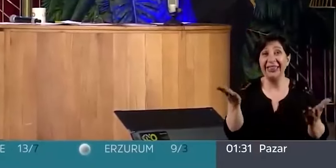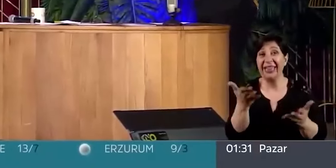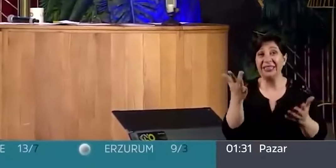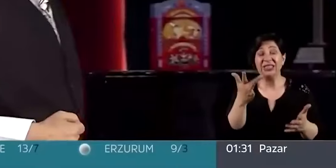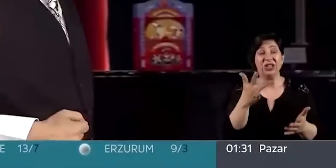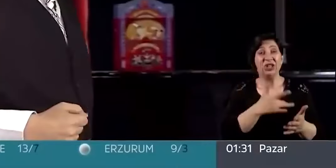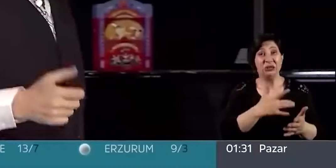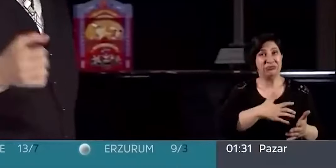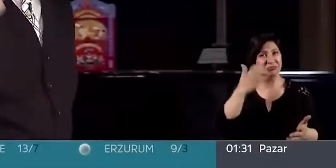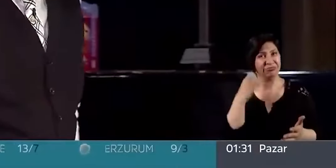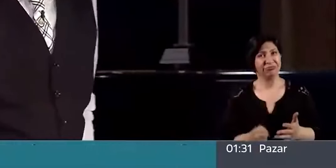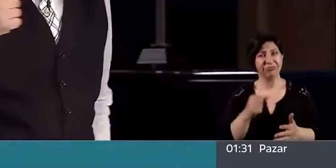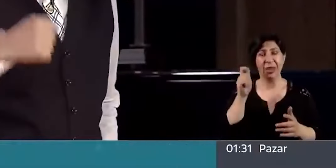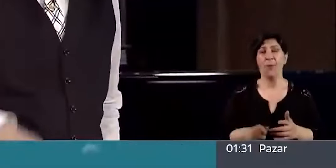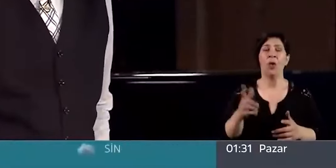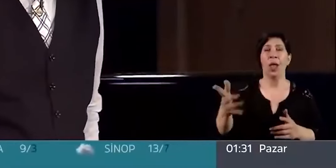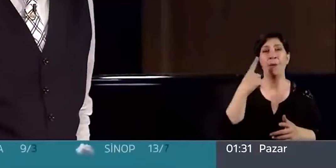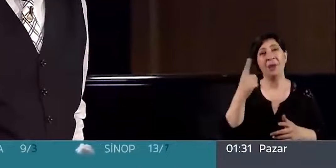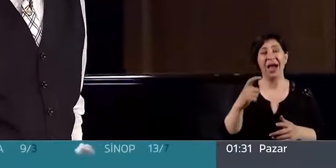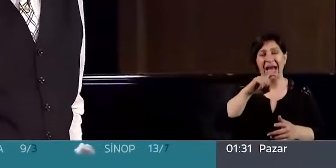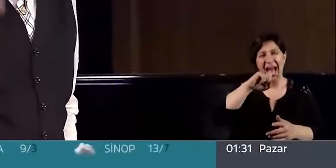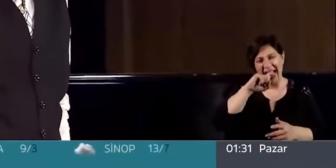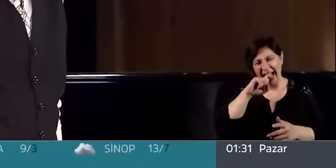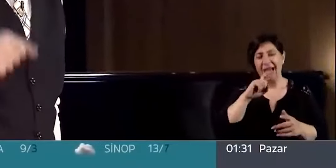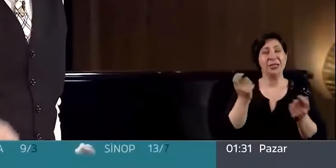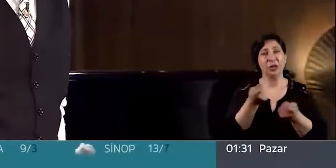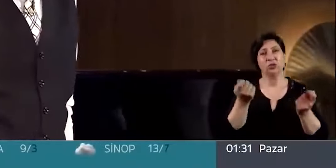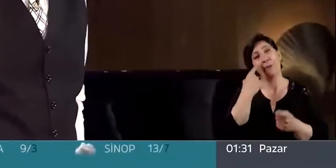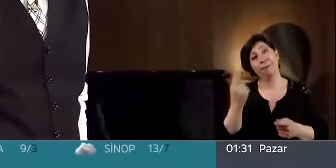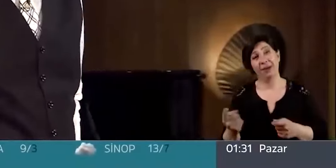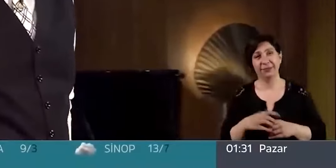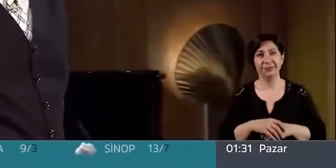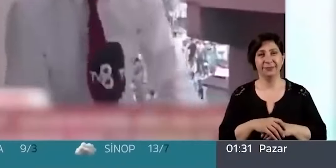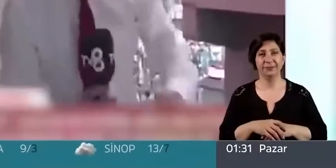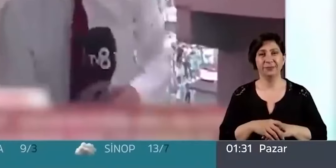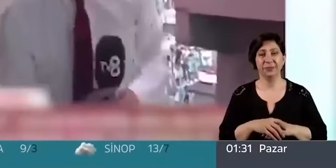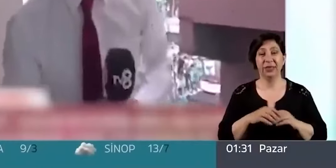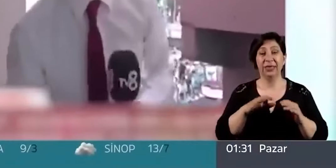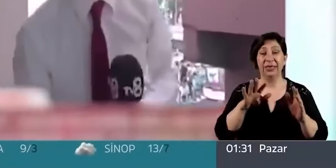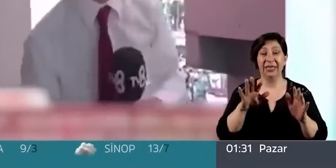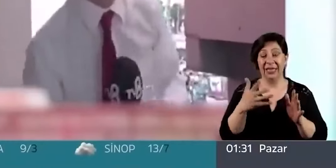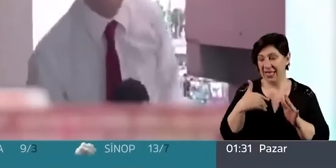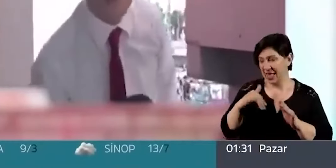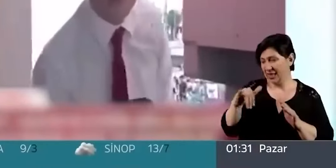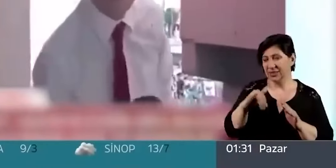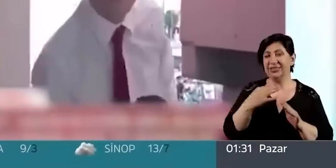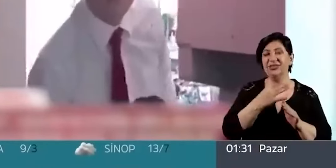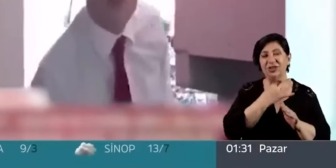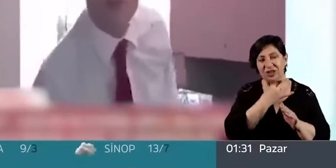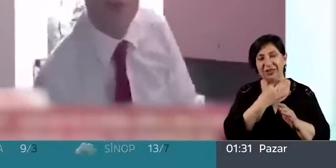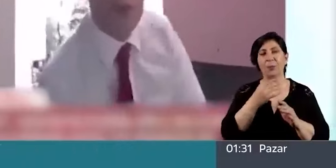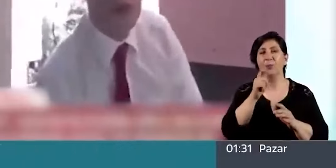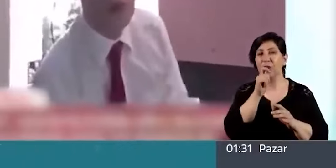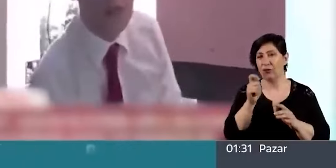nasıl canlarını dişlerine takıyorlar, nasıl fedakarca çalışıyorlar görelim. Arkadaşım Pembe yanımda ve kendisinden rica